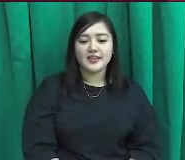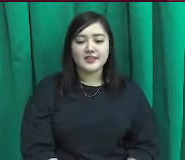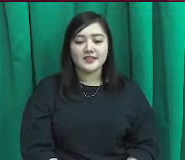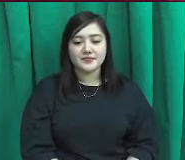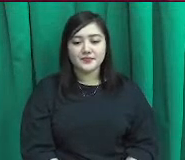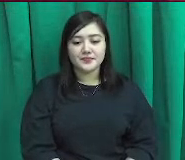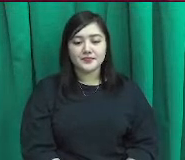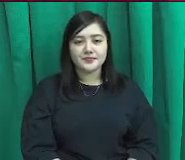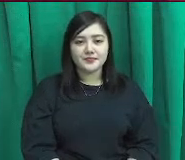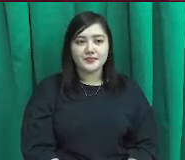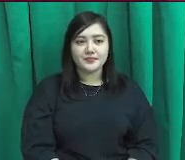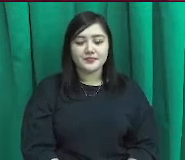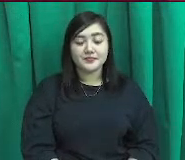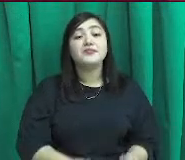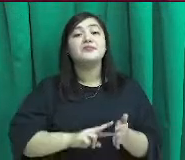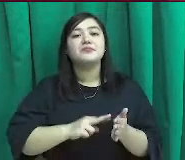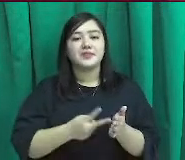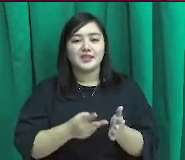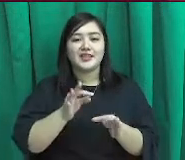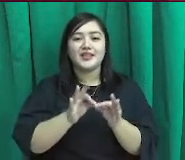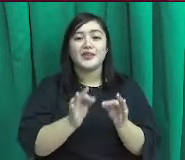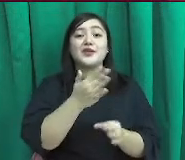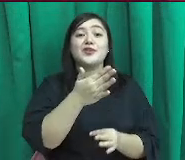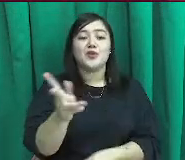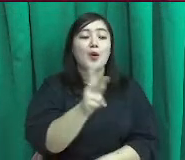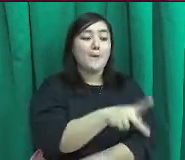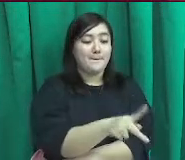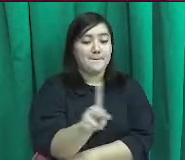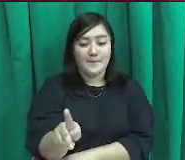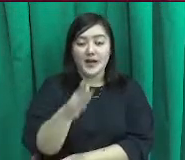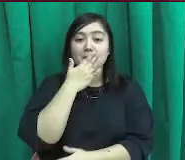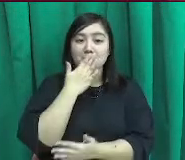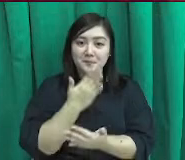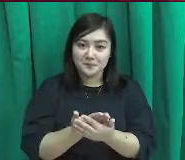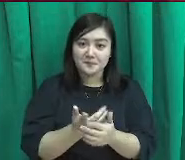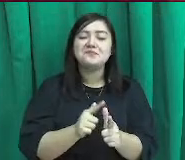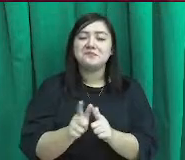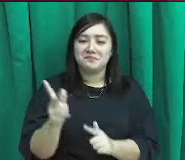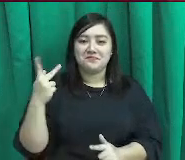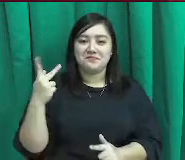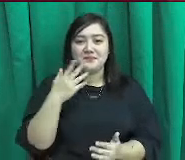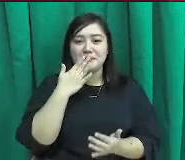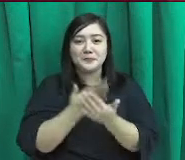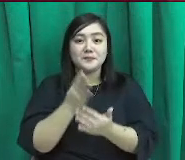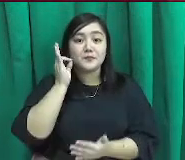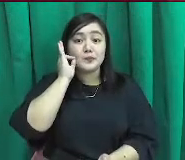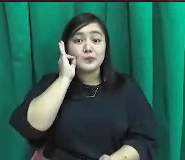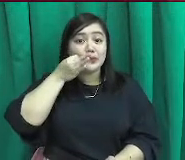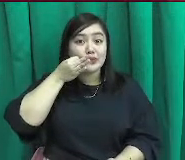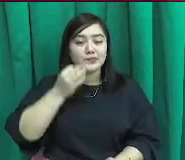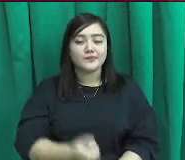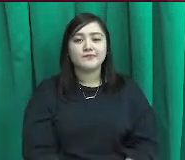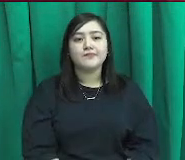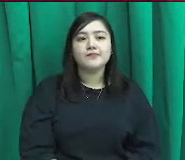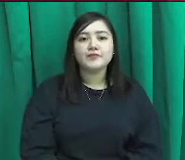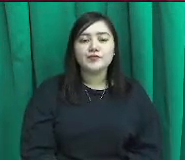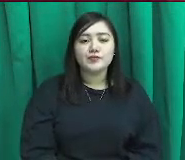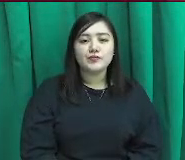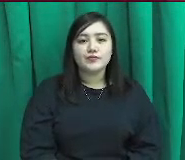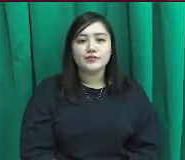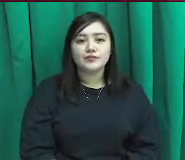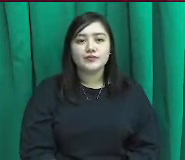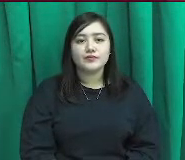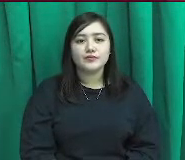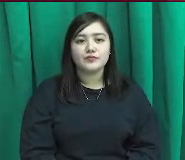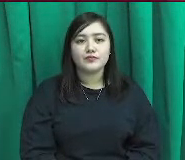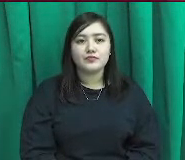sabihin, kung may tinanim kang maayos, maayos ang pag-ani. Amen. Yeah. You see? Pero wag nga tayong paloko because ginagawa ng Diablo, pinapabayaan tayo minsan magtanim